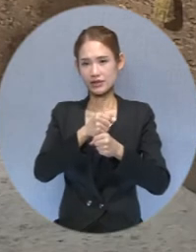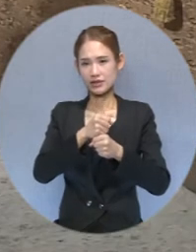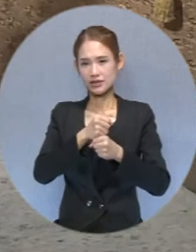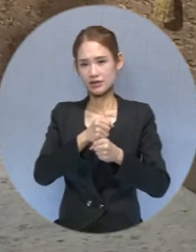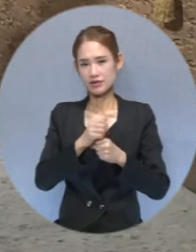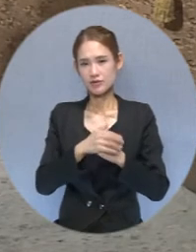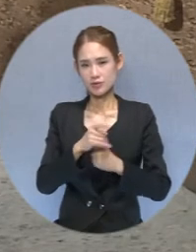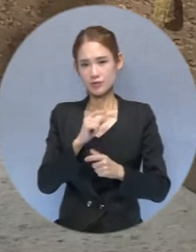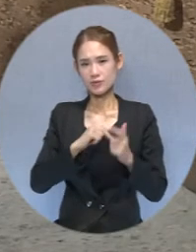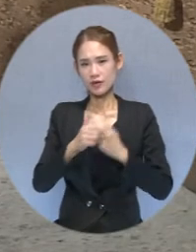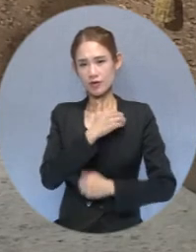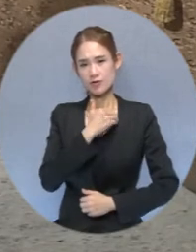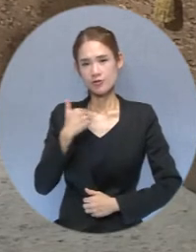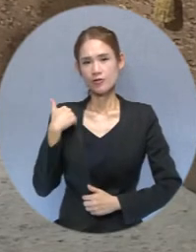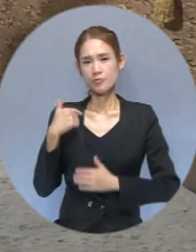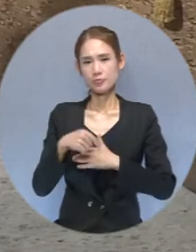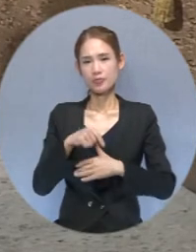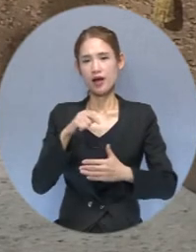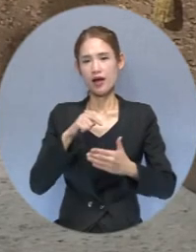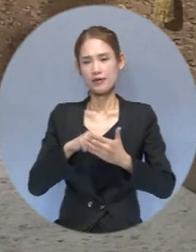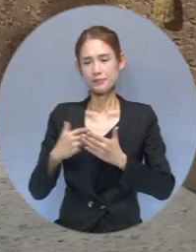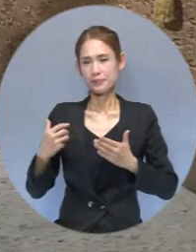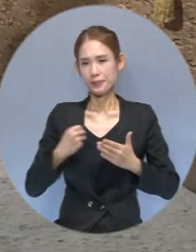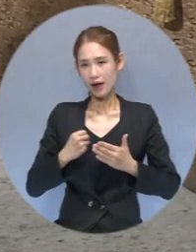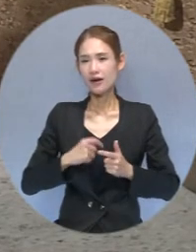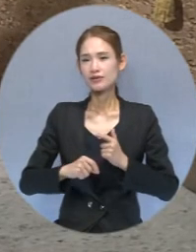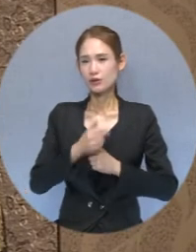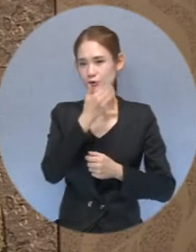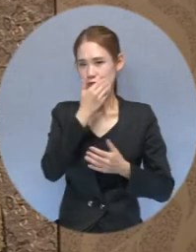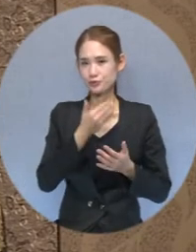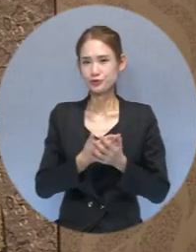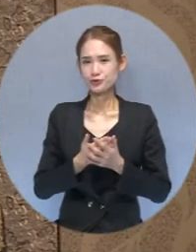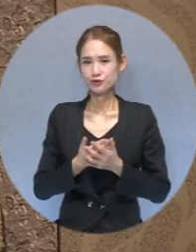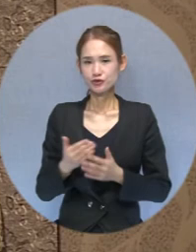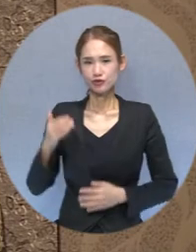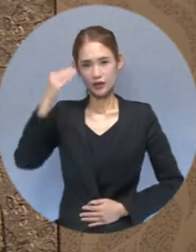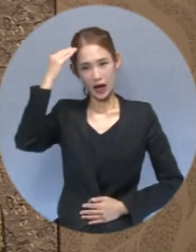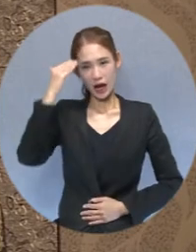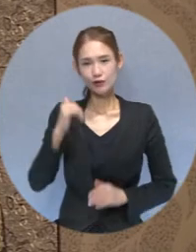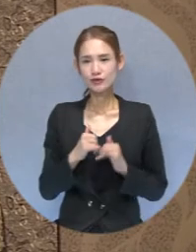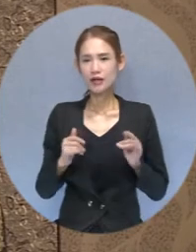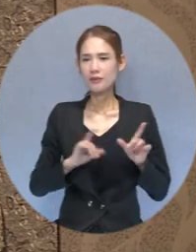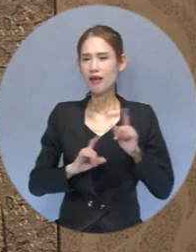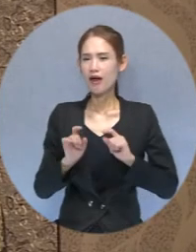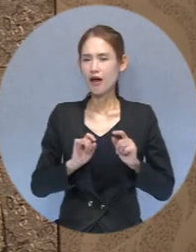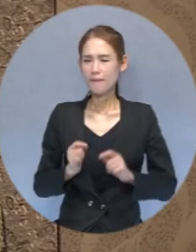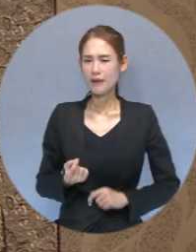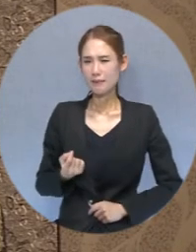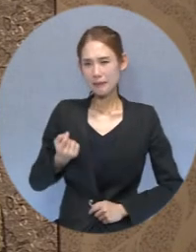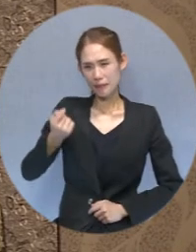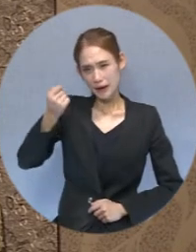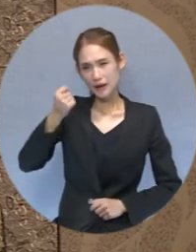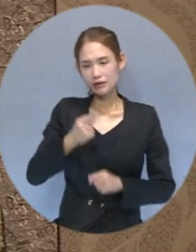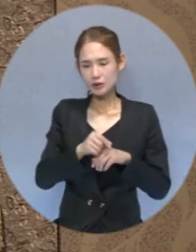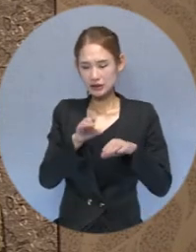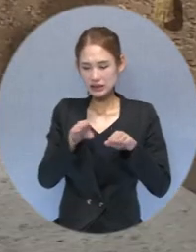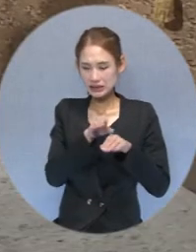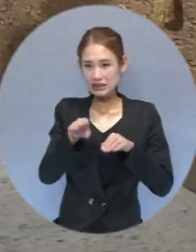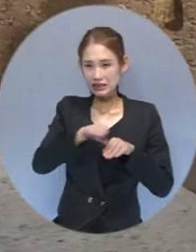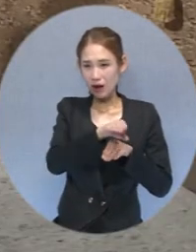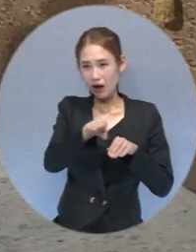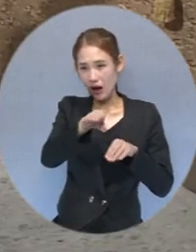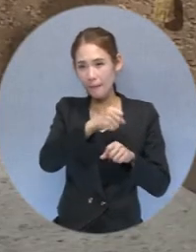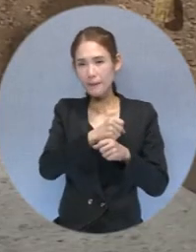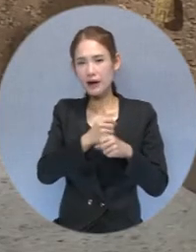더 여유로운 마음가짐을 가지는 게 좀 중요할 것 같습니다. 또 우리나라 사람 빨리빨리 하고 빨리빨리 가야 되고 네. 끼어들기 잘하고. 그러니까요.